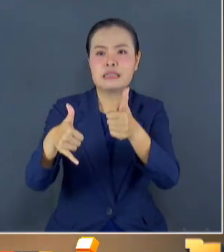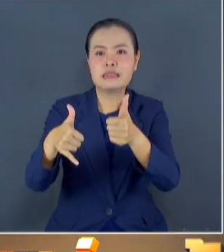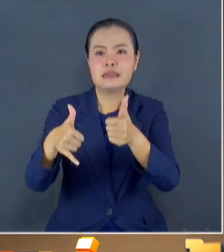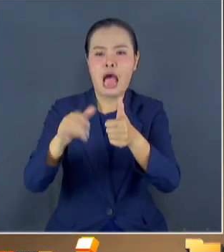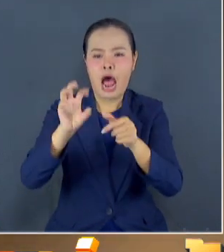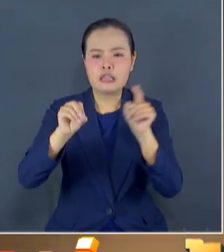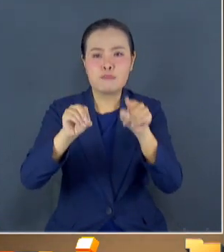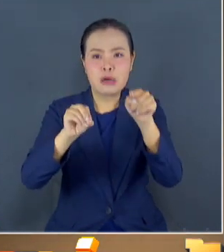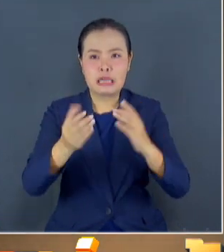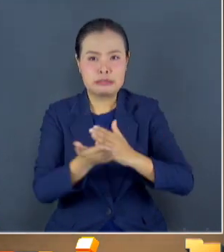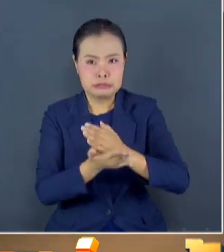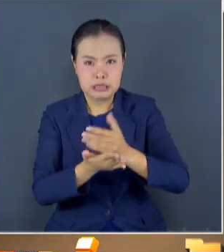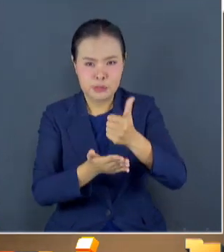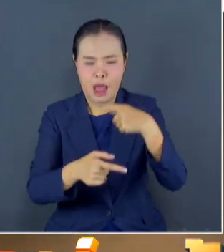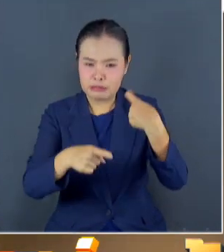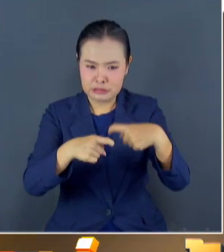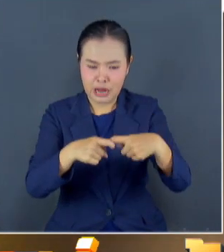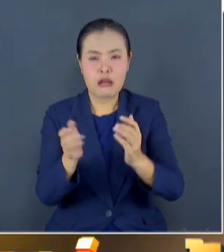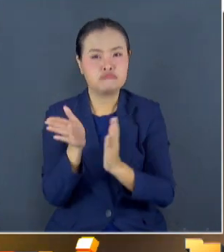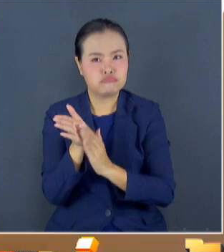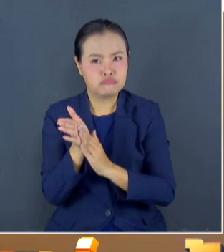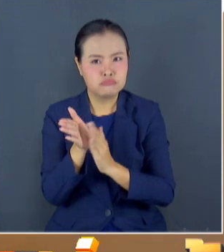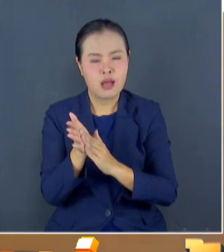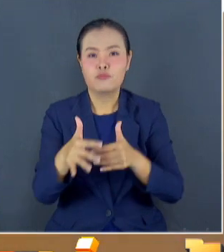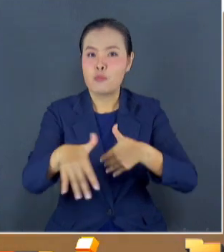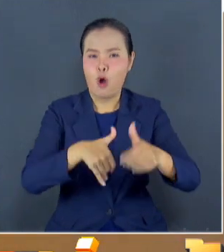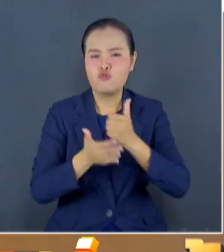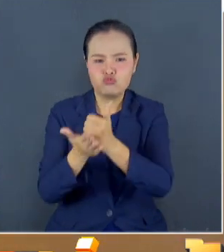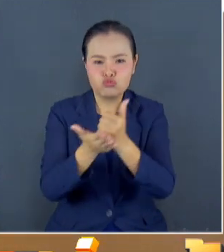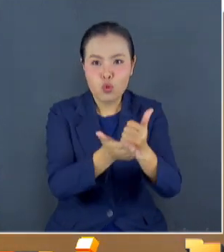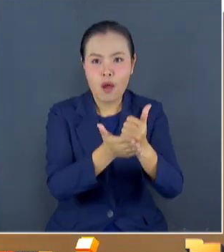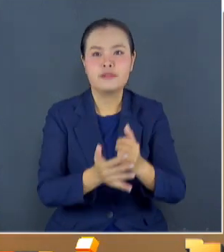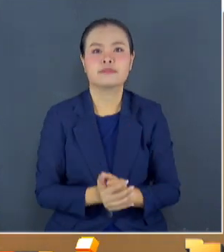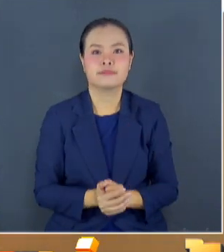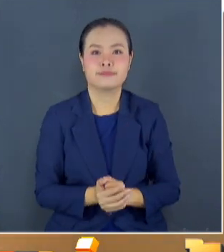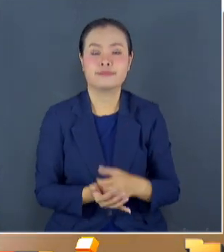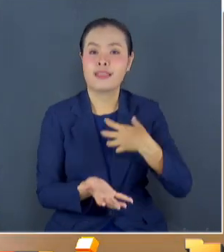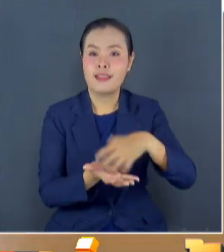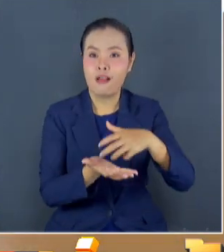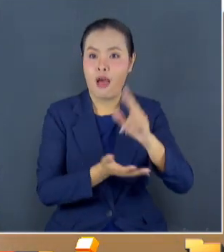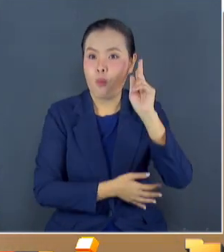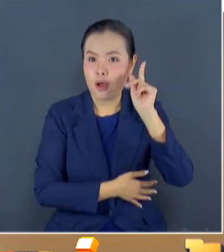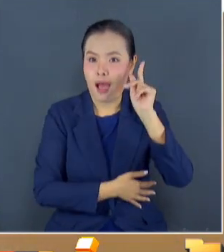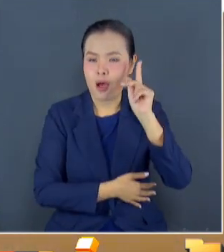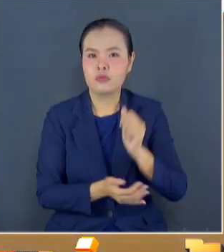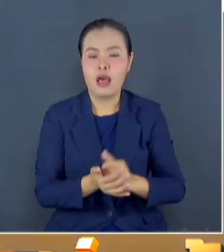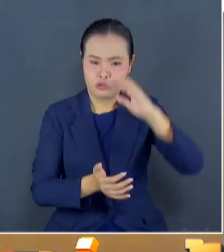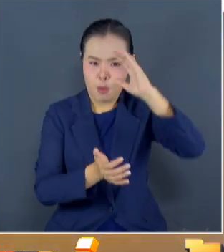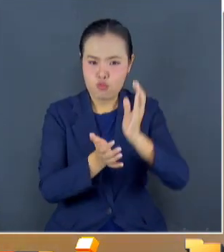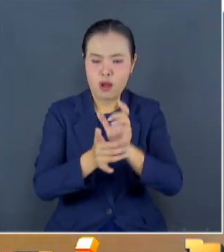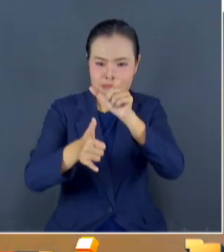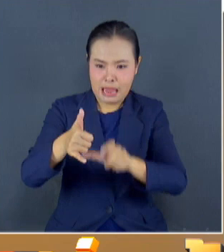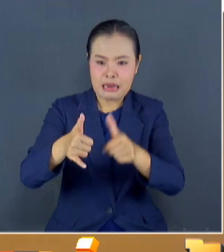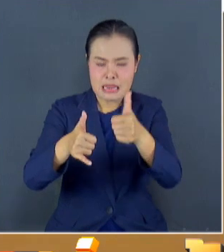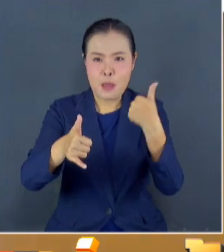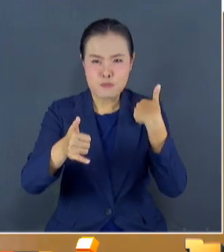ของตำรวจไทยบอกว่าหายากมากขอชื่นชมที่พึ่งของประชาชนที่แท้จริงคุณผู้ชมเวลาเรานำเสนอข่าวเราบอกเลยตำรวจที่ดีจริงๆมีอีกเยอะ